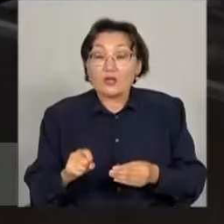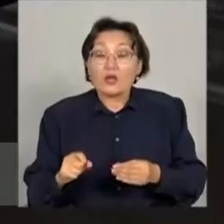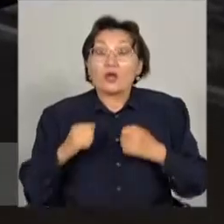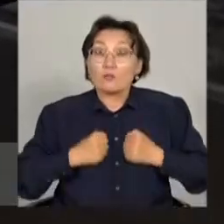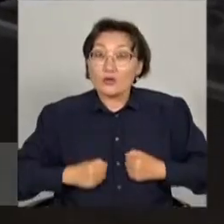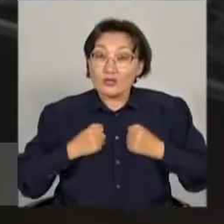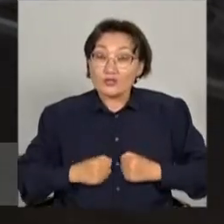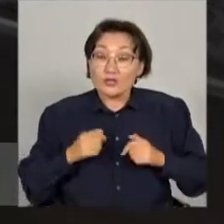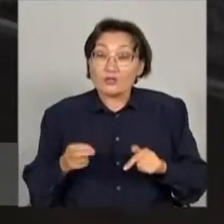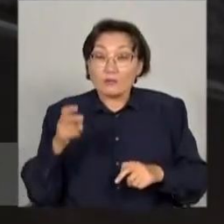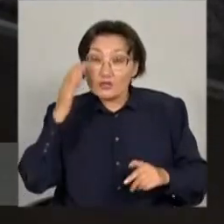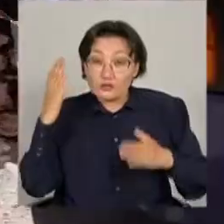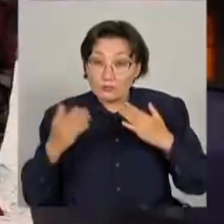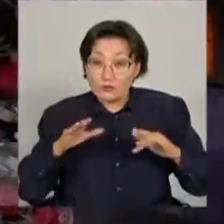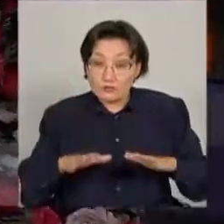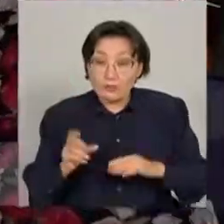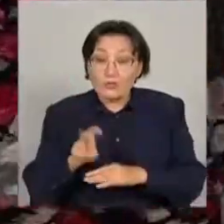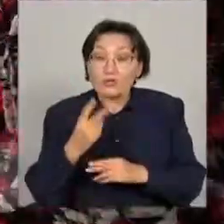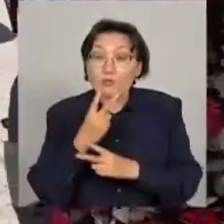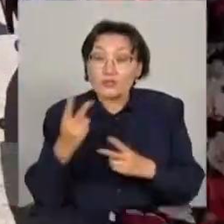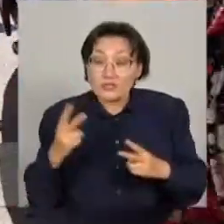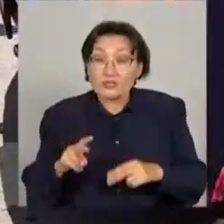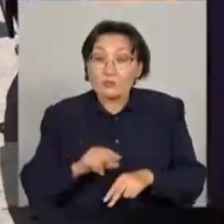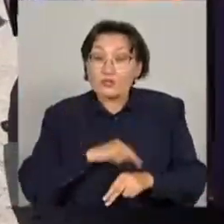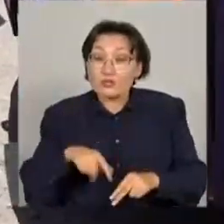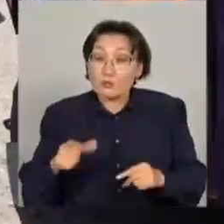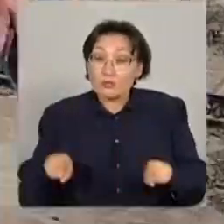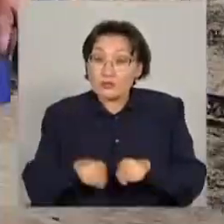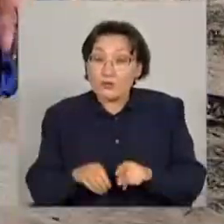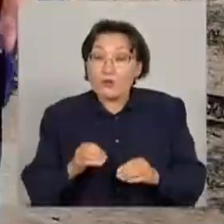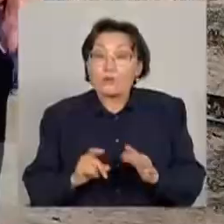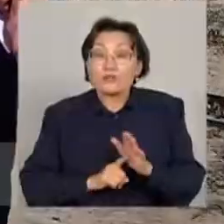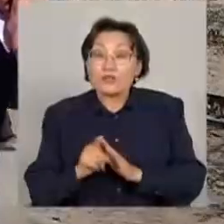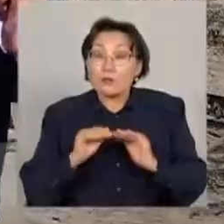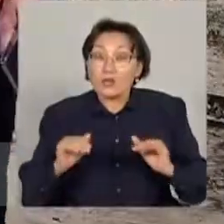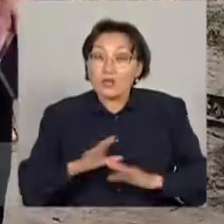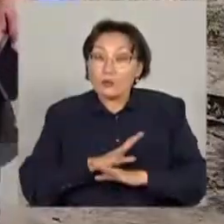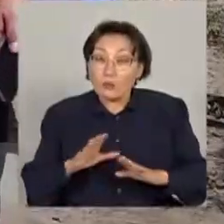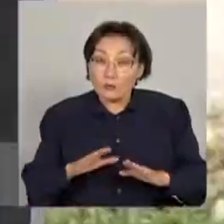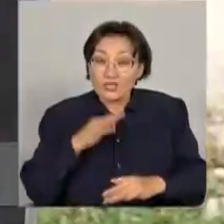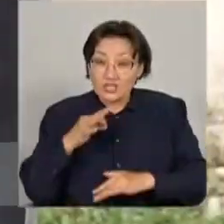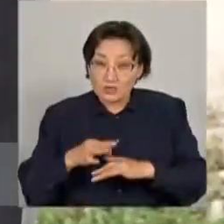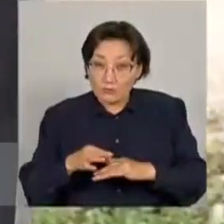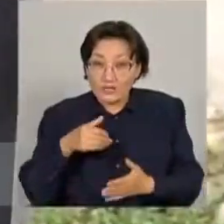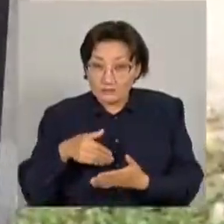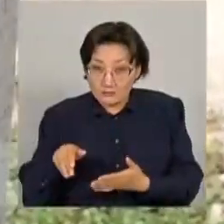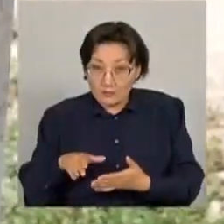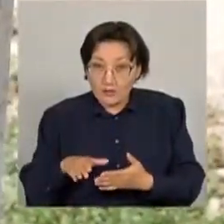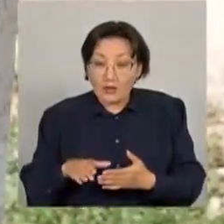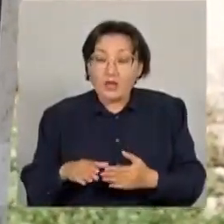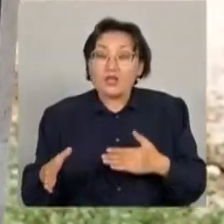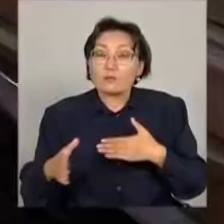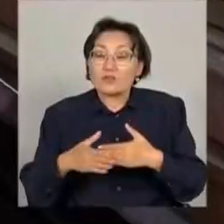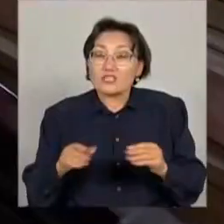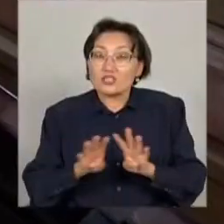көңіл көтеретін көрінеді. Бұл орынға барып көргенімізде қызметкерлер мұнда о баста балалар болмаған деп жауаптан қашты. Тіпті қақпасын да